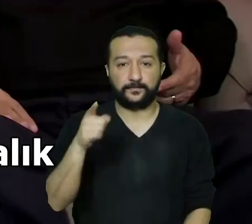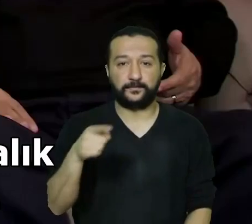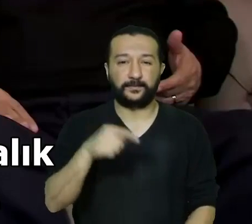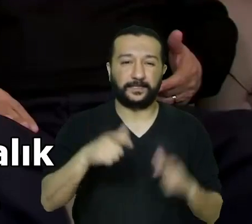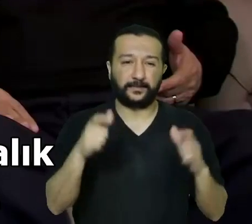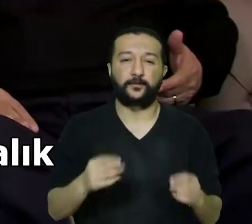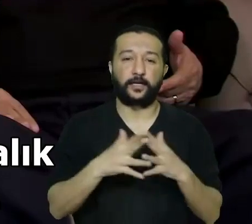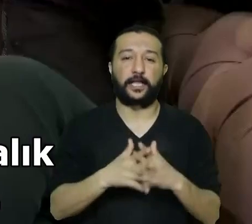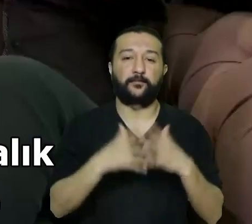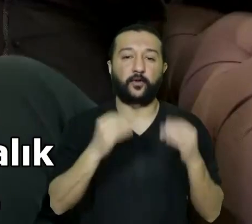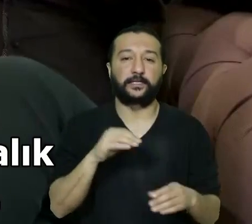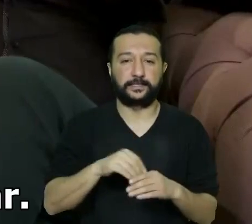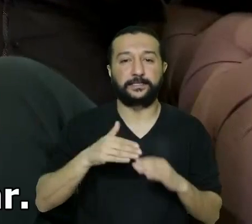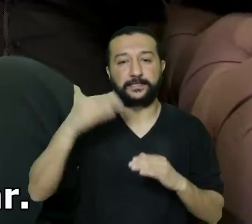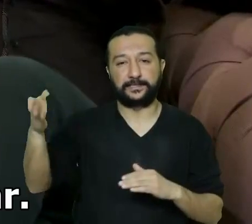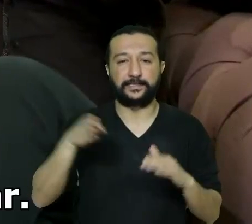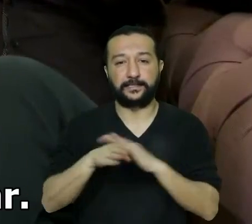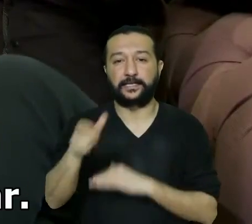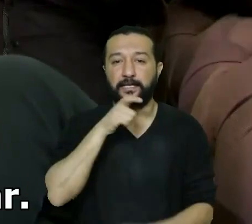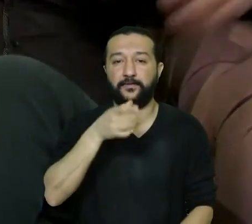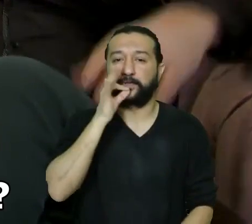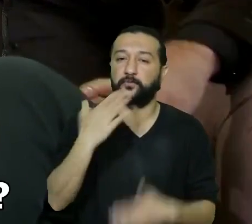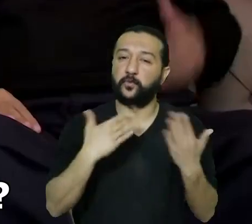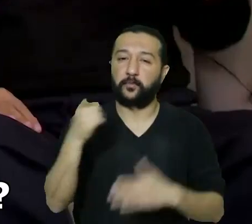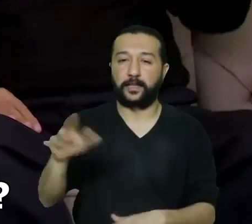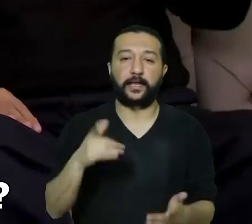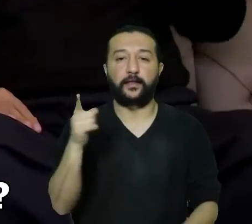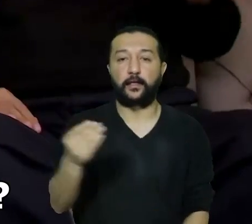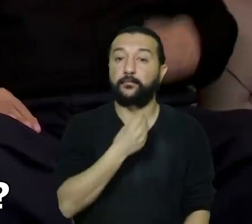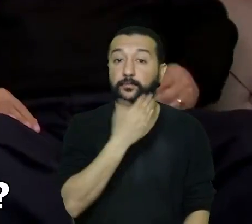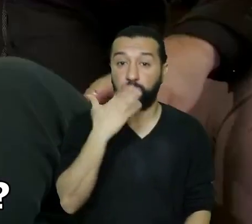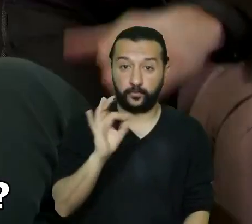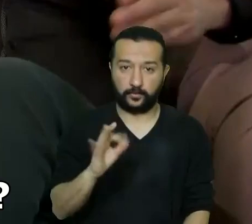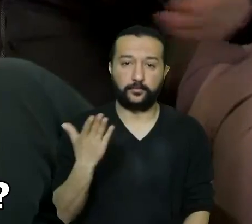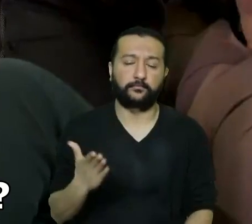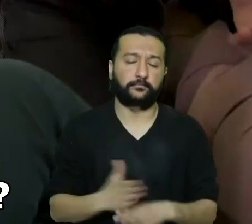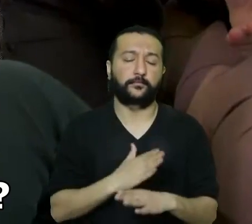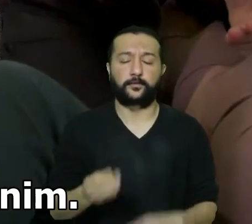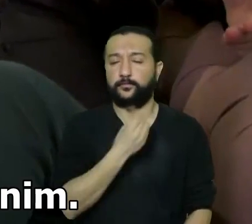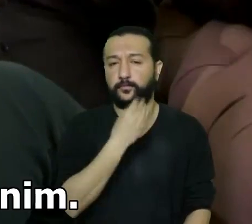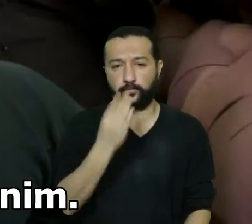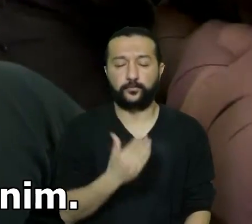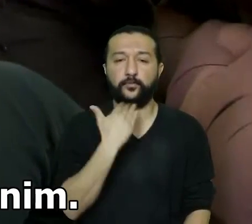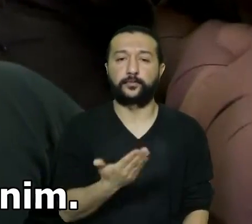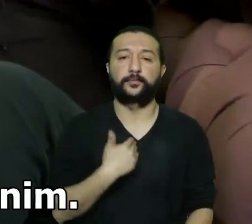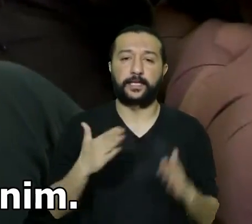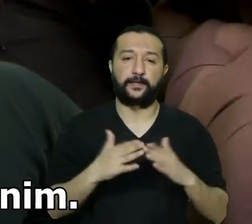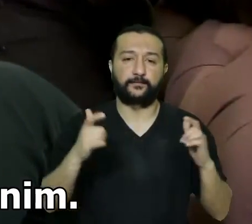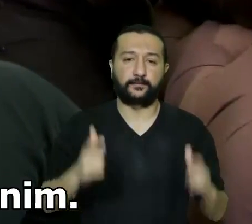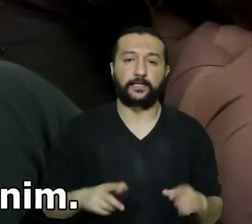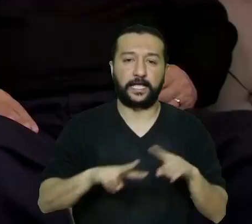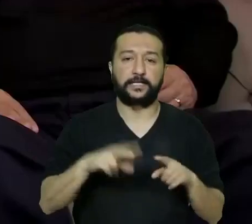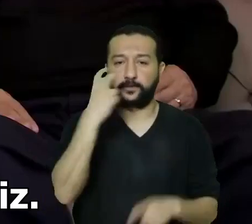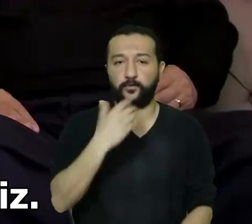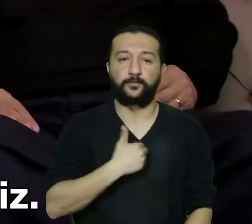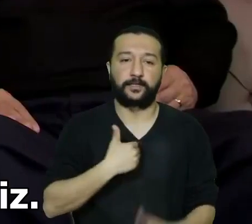yani burası çok kalabalık olduğu için içeri geçtiler, kahve içip sohbet ediyorlar. Ha, bozulmadılar yani. Efendim niye darılsınlar? Ayrıca bizim evin as solisti